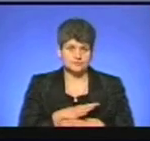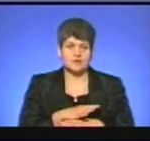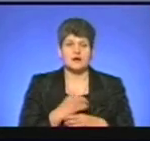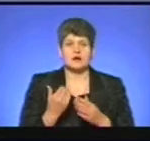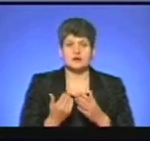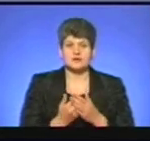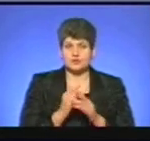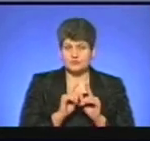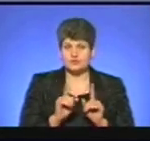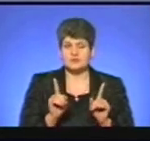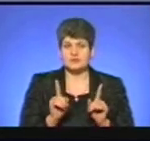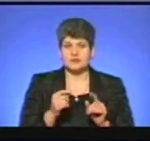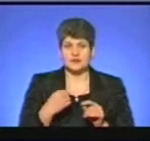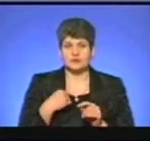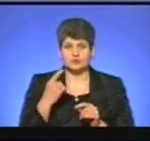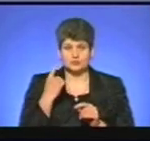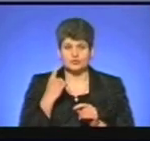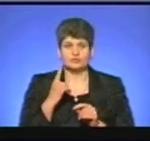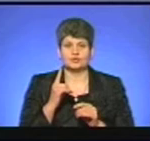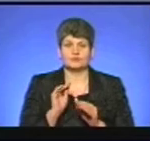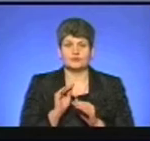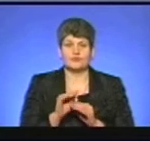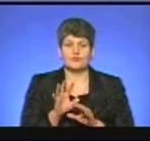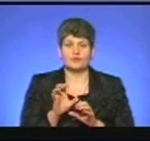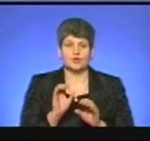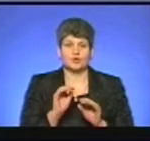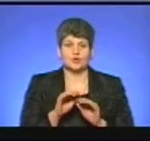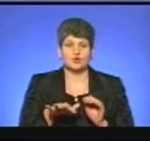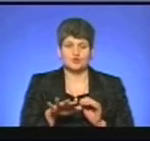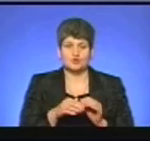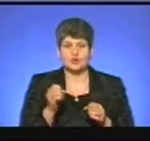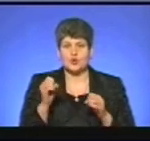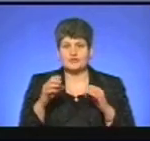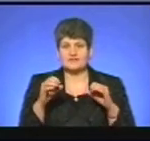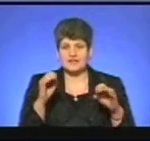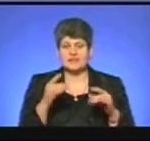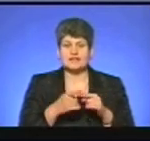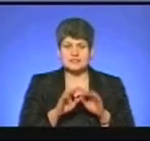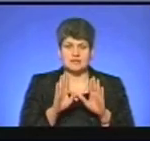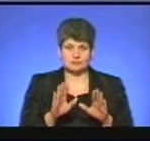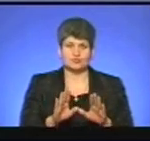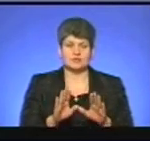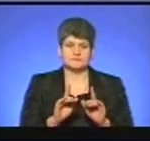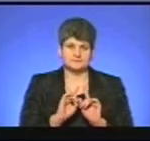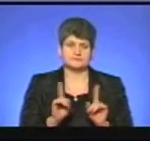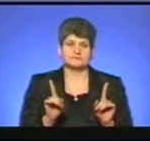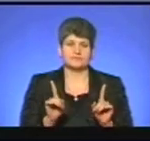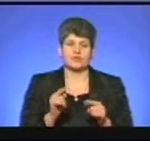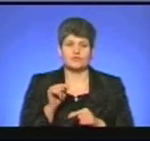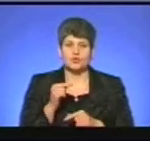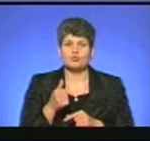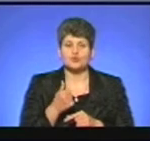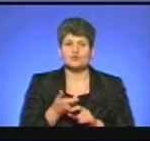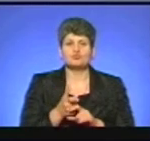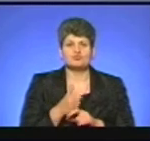нових сюрпризів, я думаю, що ілюмінація, додаткові фотозони, освітлення, це однозначно буде сюрпризом. І цього року